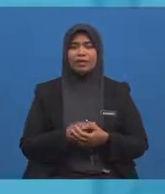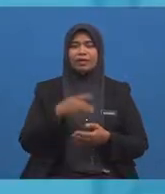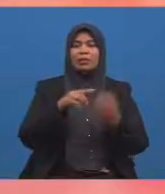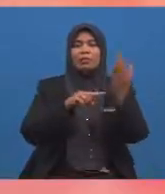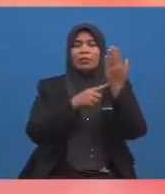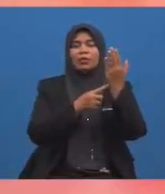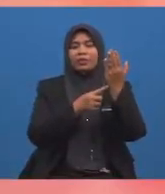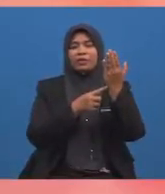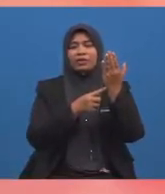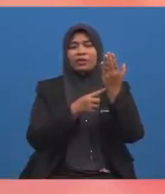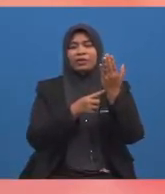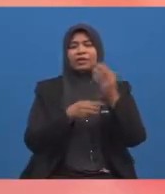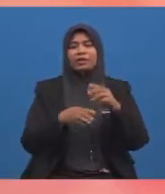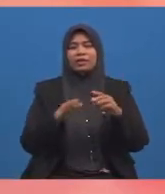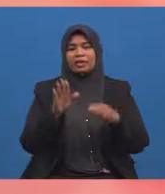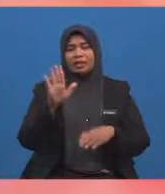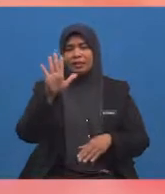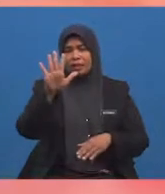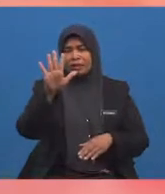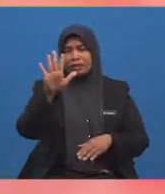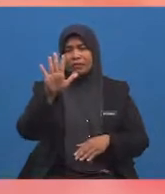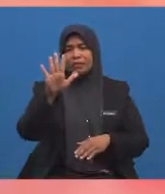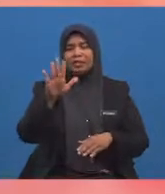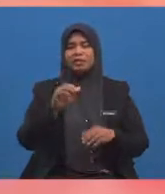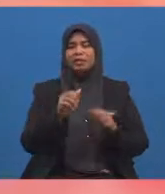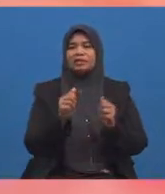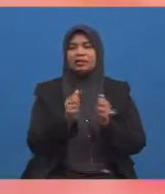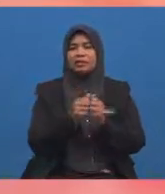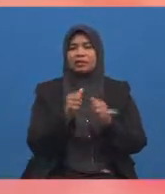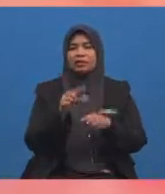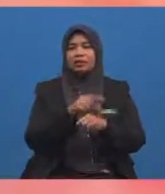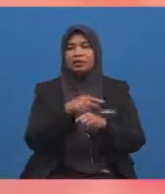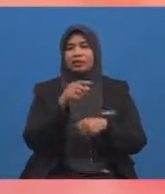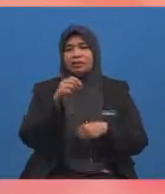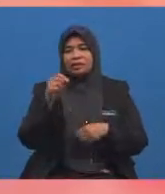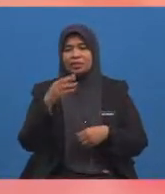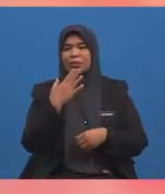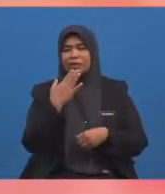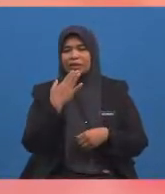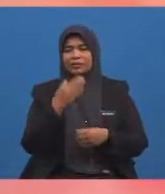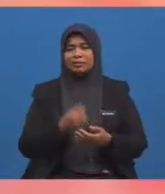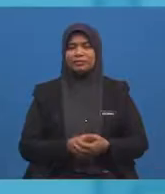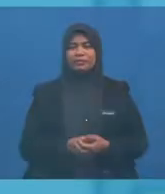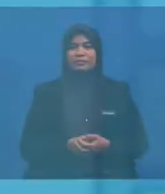Mula-mula, tekapkan tapak tangan murid-murid dengan menggunakan pensel warna.